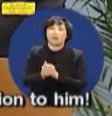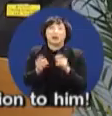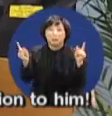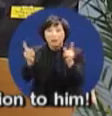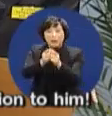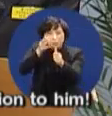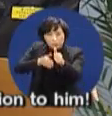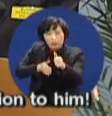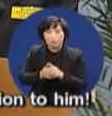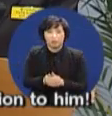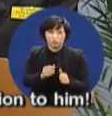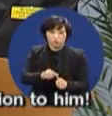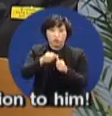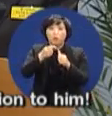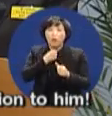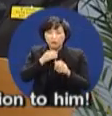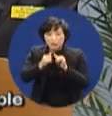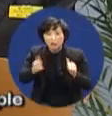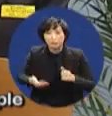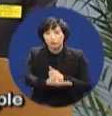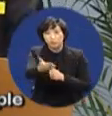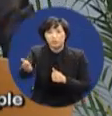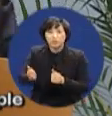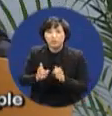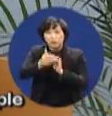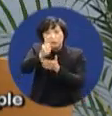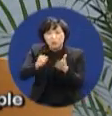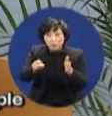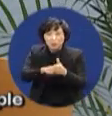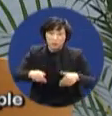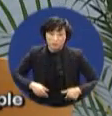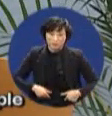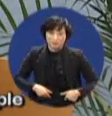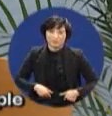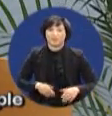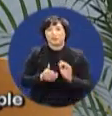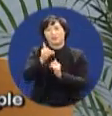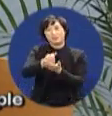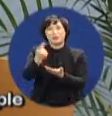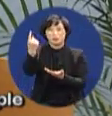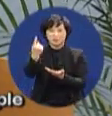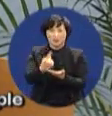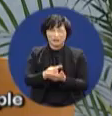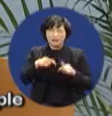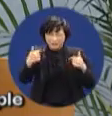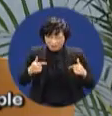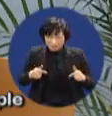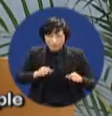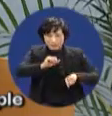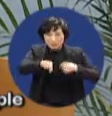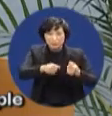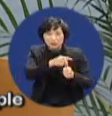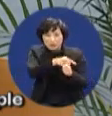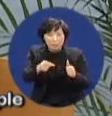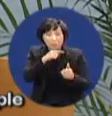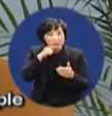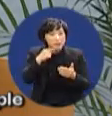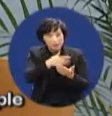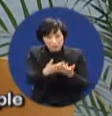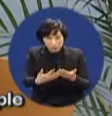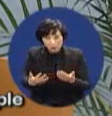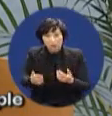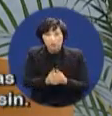살기를 원하는 자여 주목하라. 그래서 예수님이 오셔서 날마다 짐승을 잡아 피